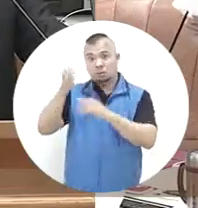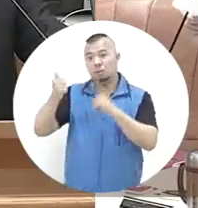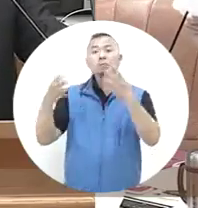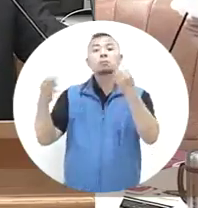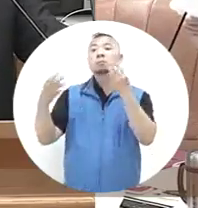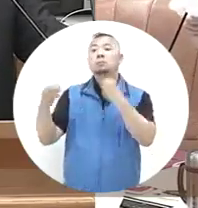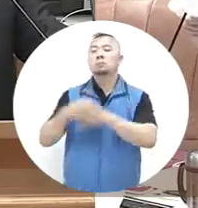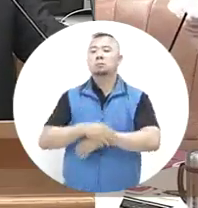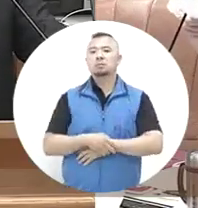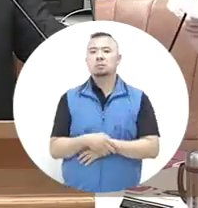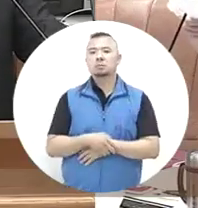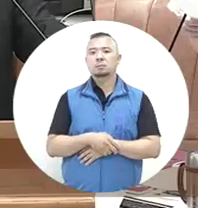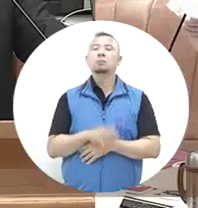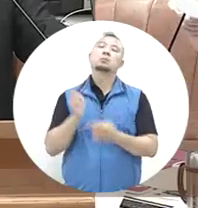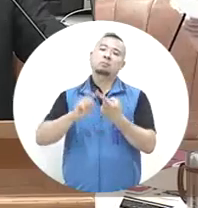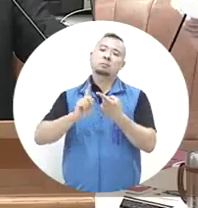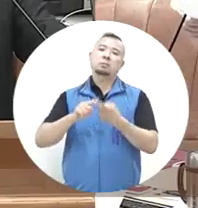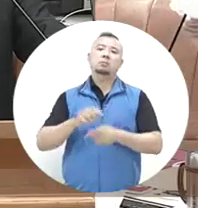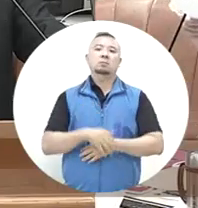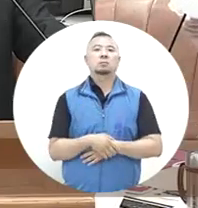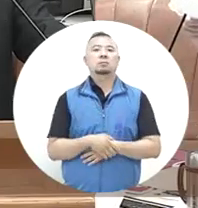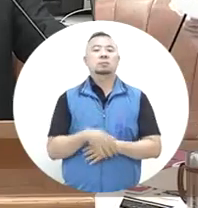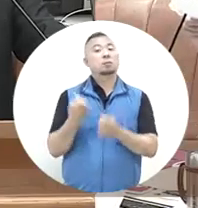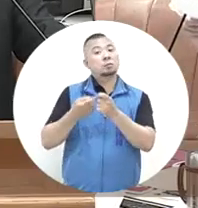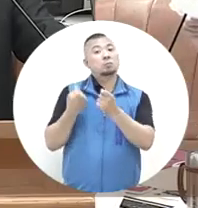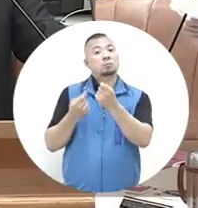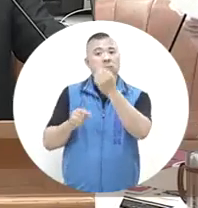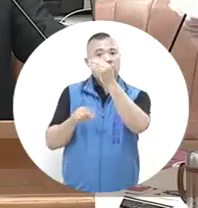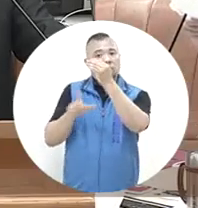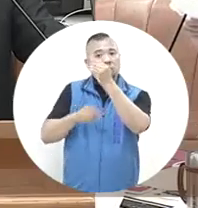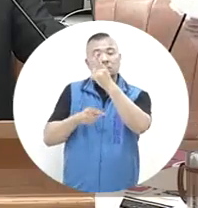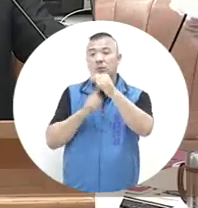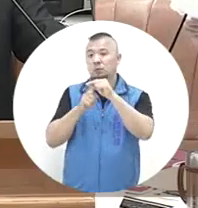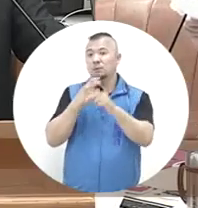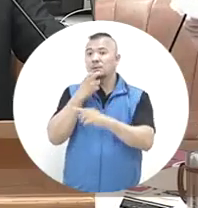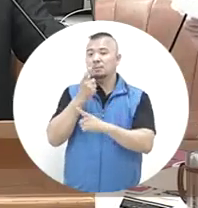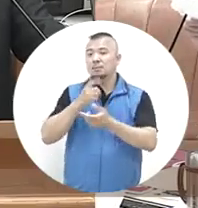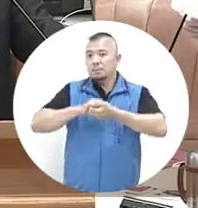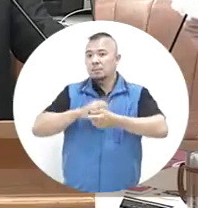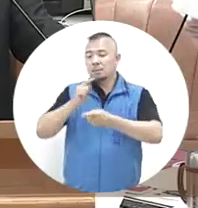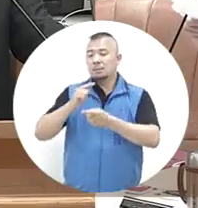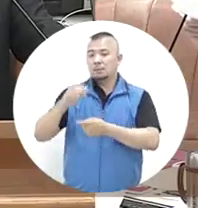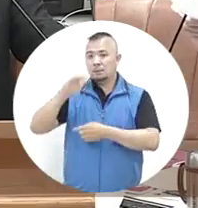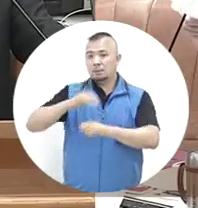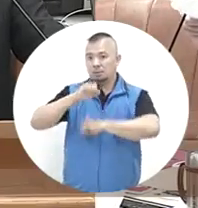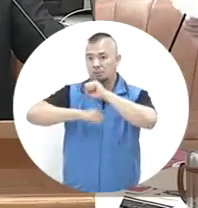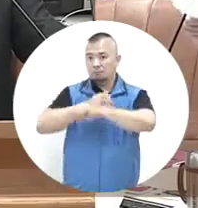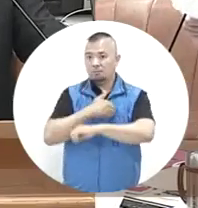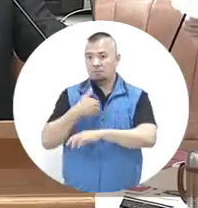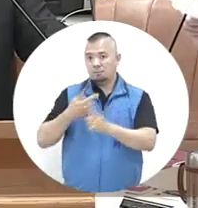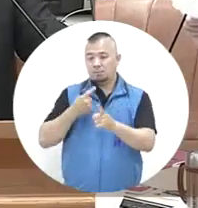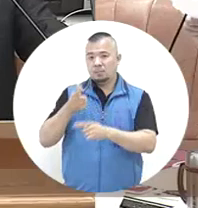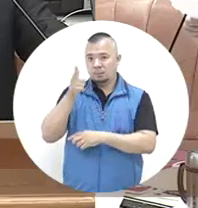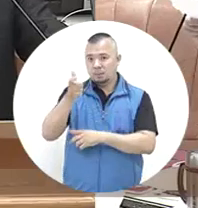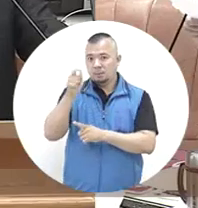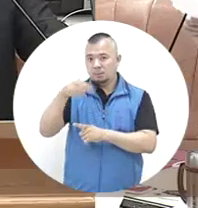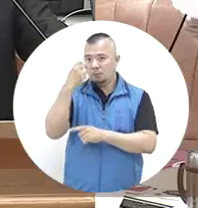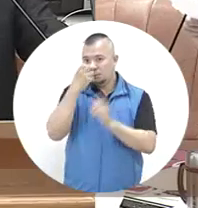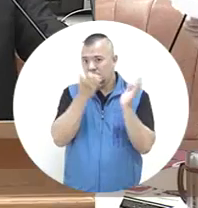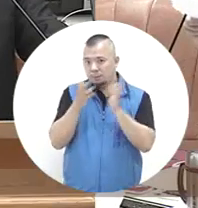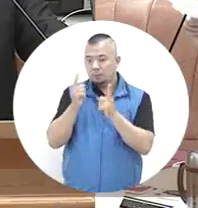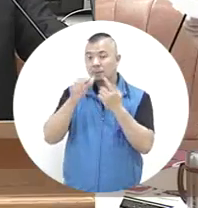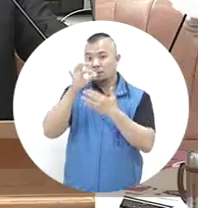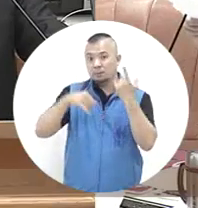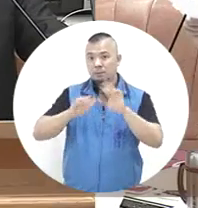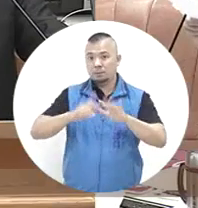细的规定啊。 那 你讲的是模拟枪的管理办法。 去年9月订定了中央订定了低动能枪支输入审查规定，今年1月6号也订